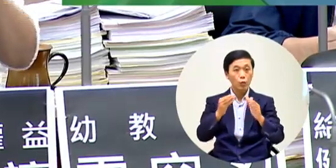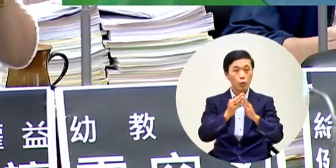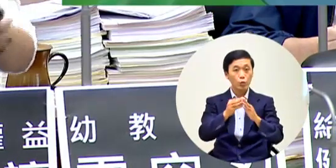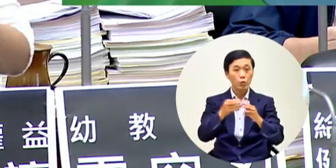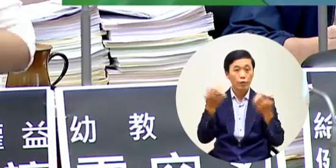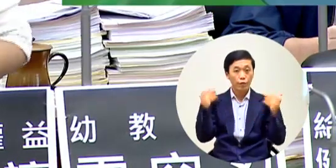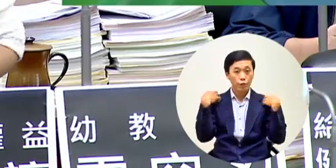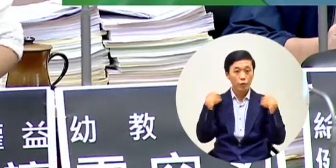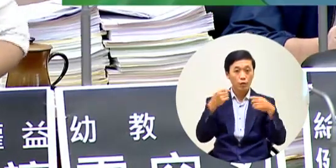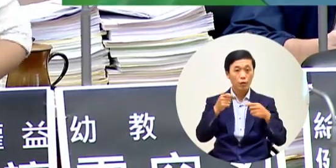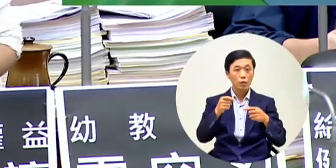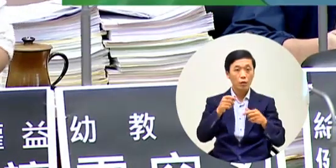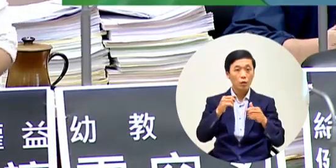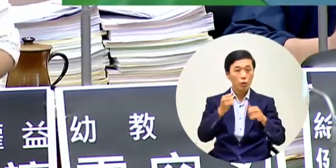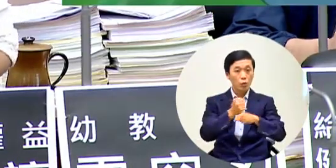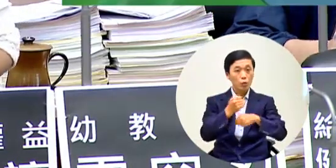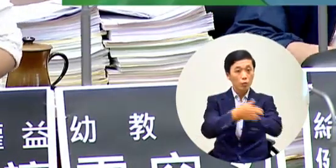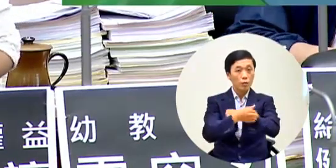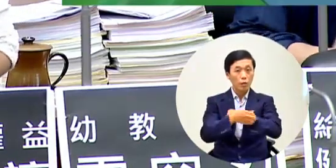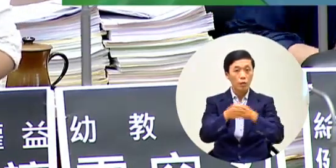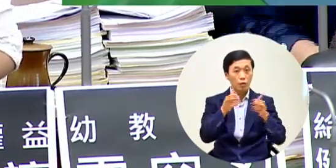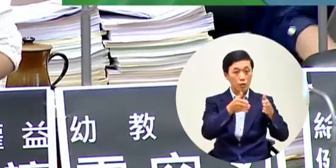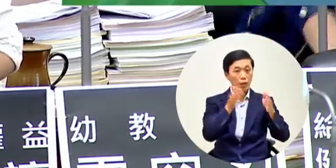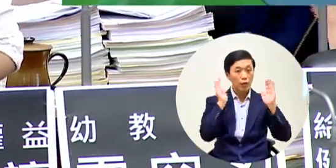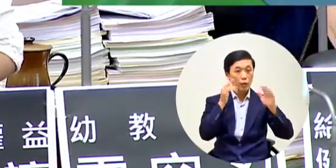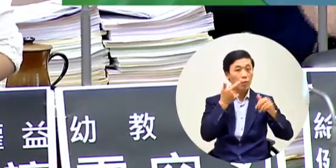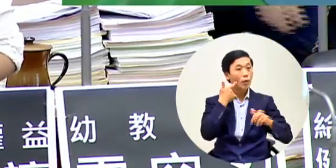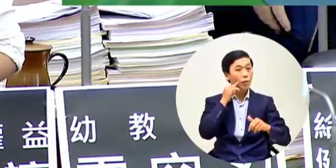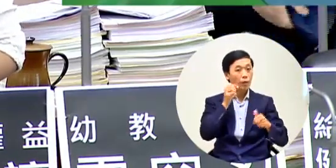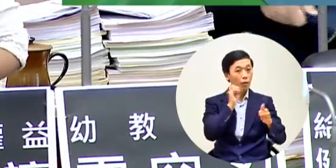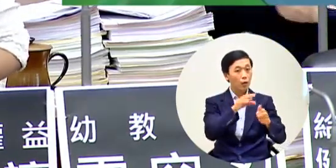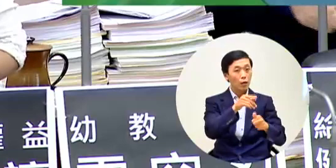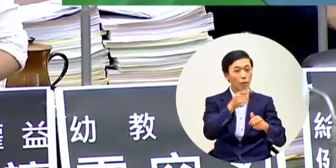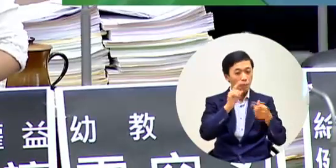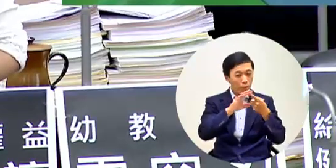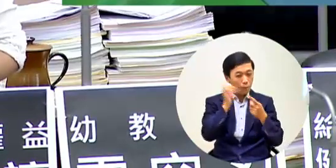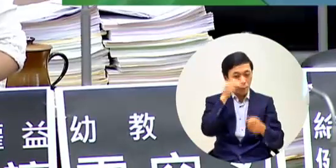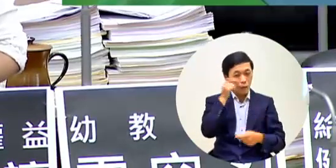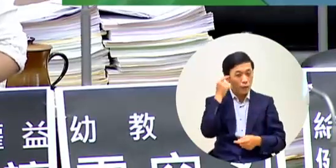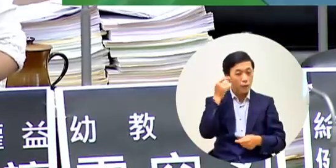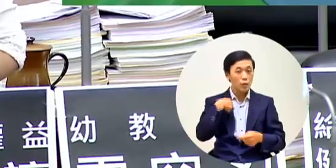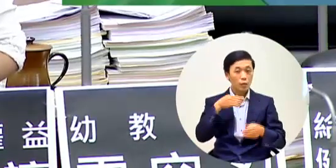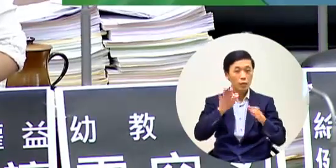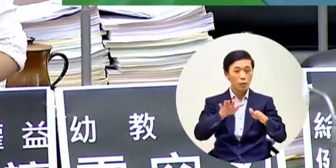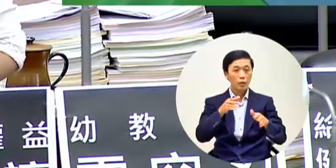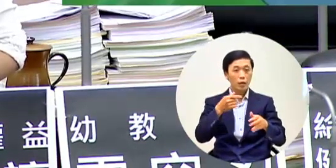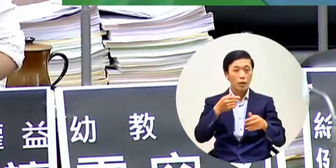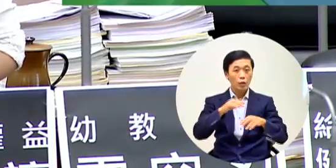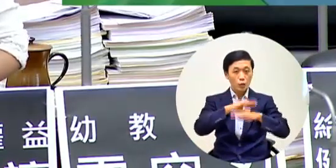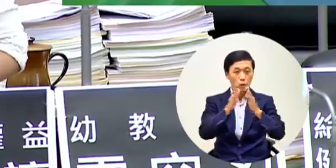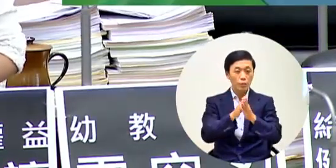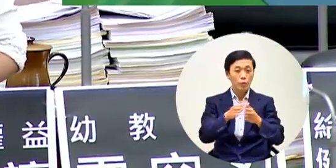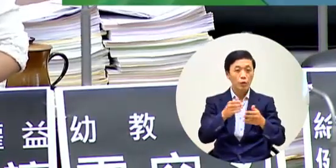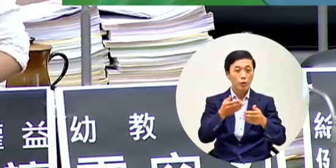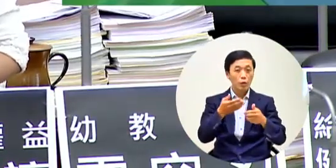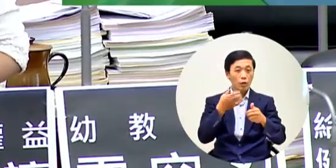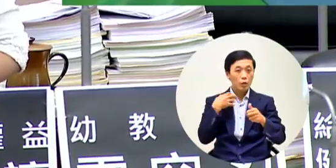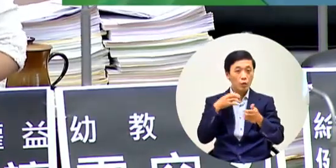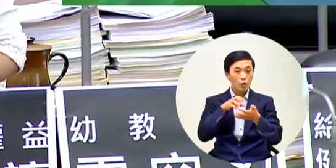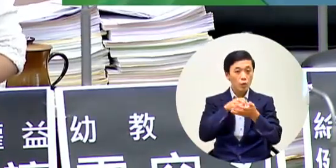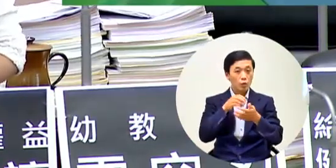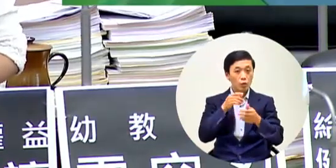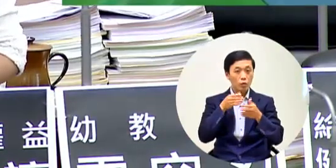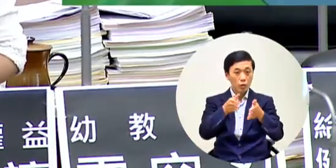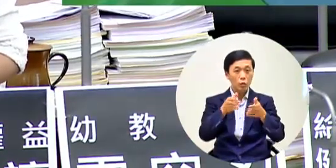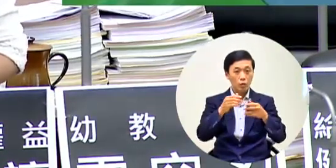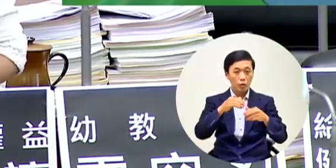告诉家长说，不好意思，因为我们现在全心在处理邱议员揭露大寮骨折案，所以我们